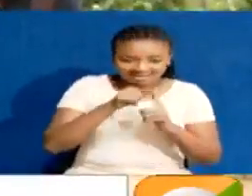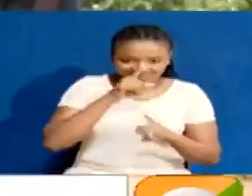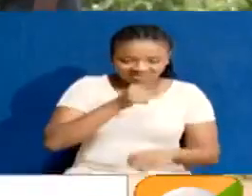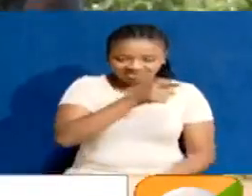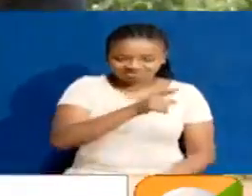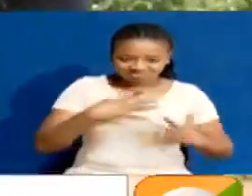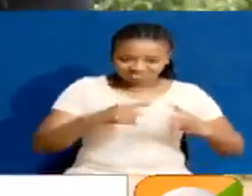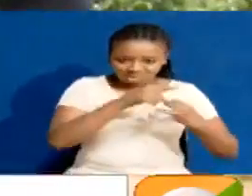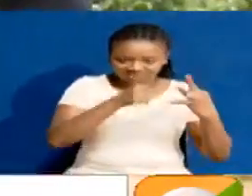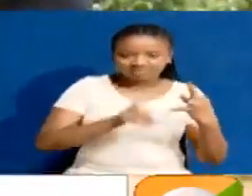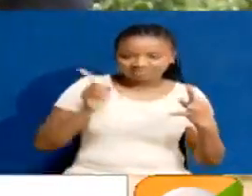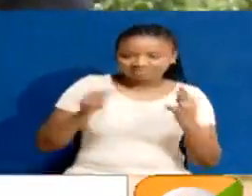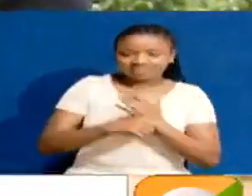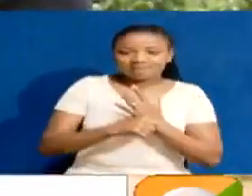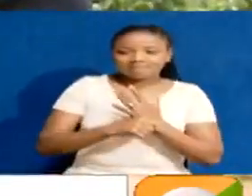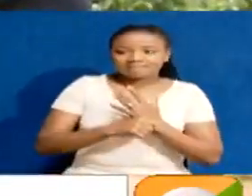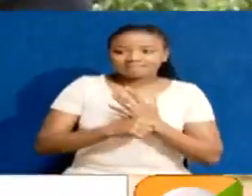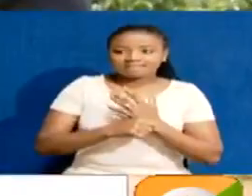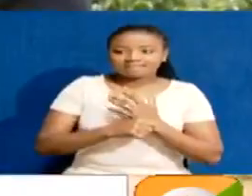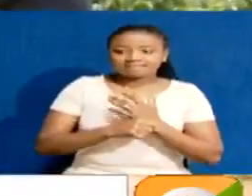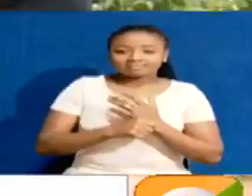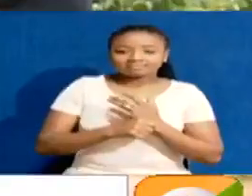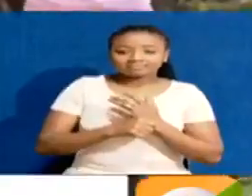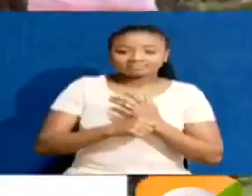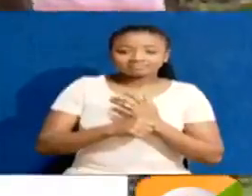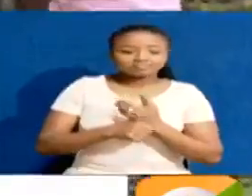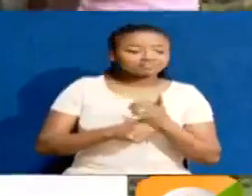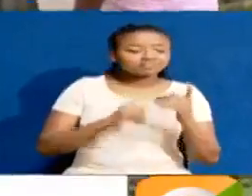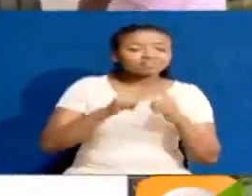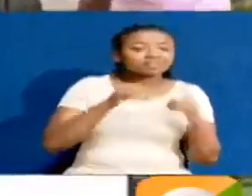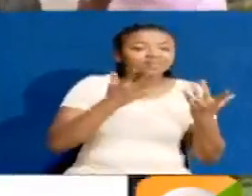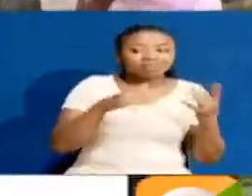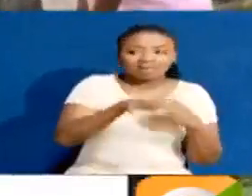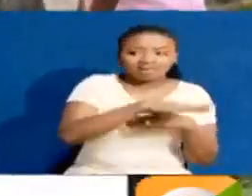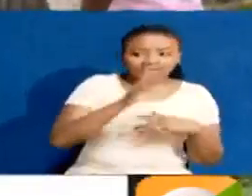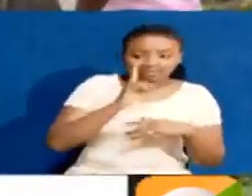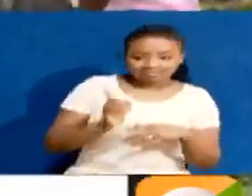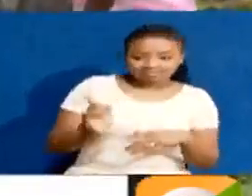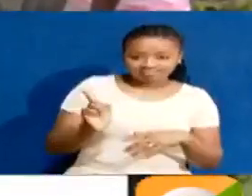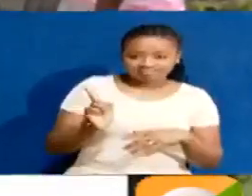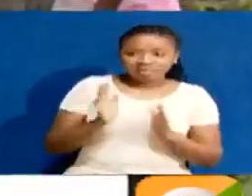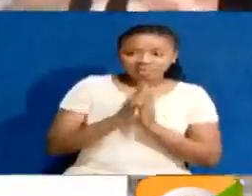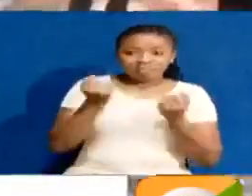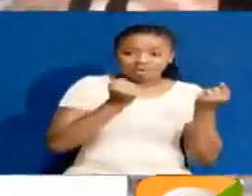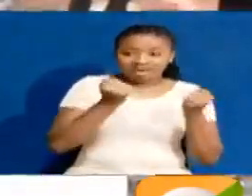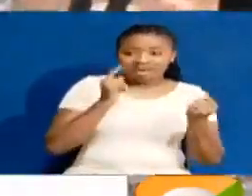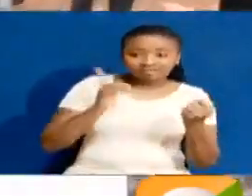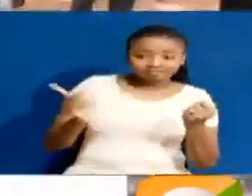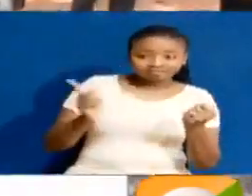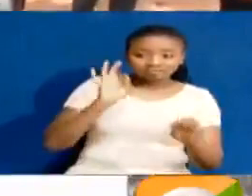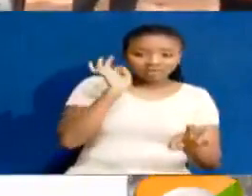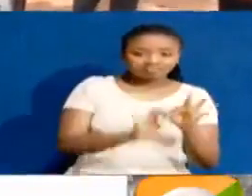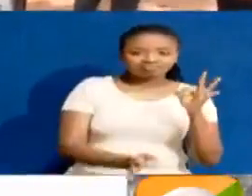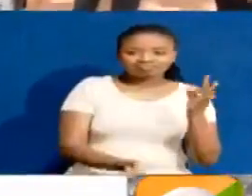Uchunguzi wa awali umebaini kuwa mmoja wao alikumbana na mauti hao ya kinyama katika mtaa huu na gari hili aina ya Toyota Fielder kuchomwa kiasi